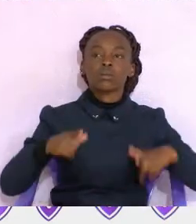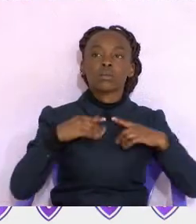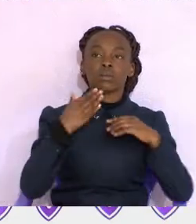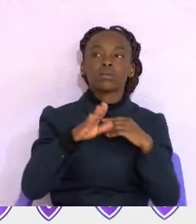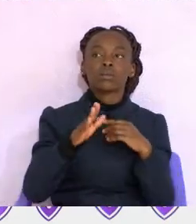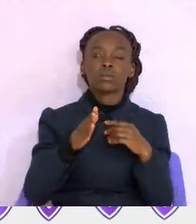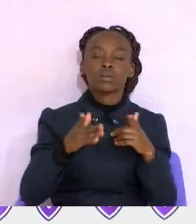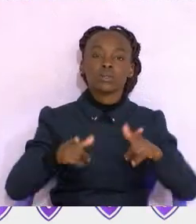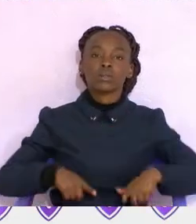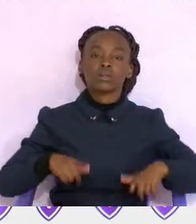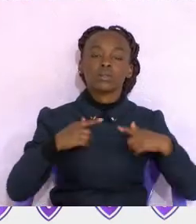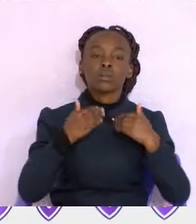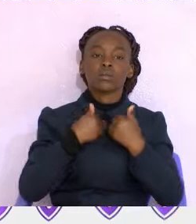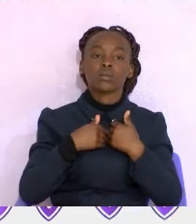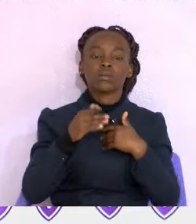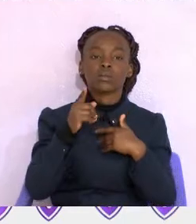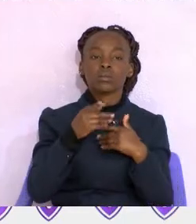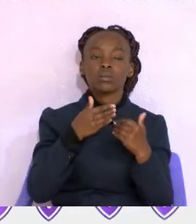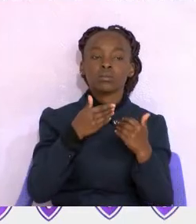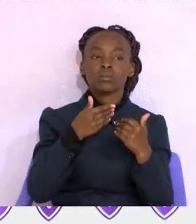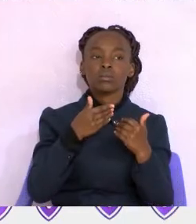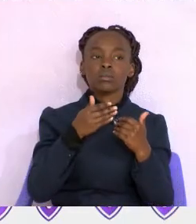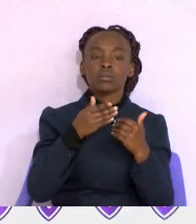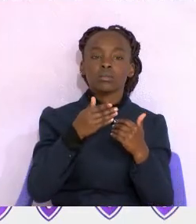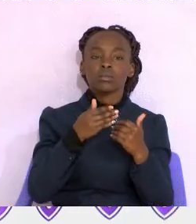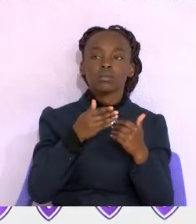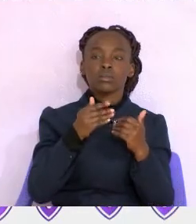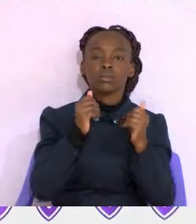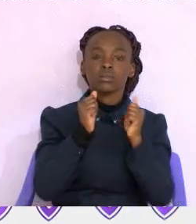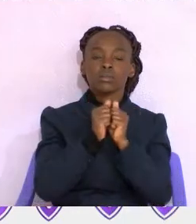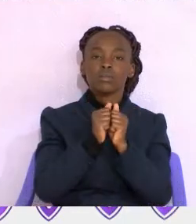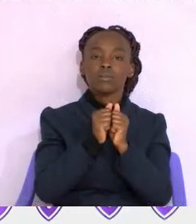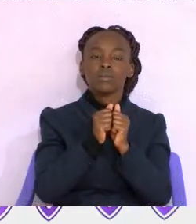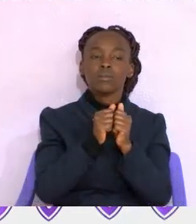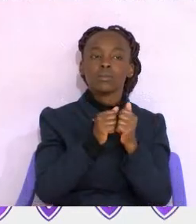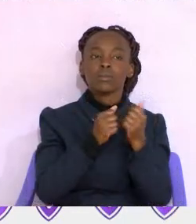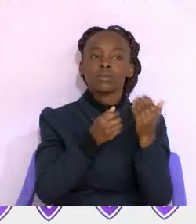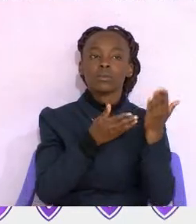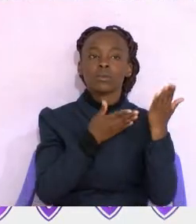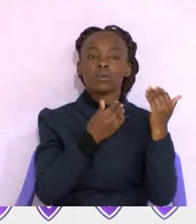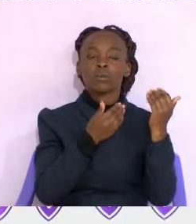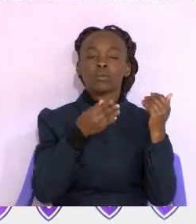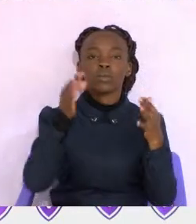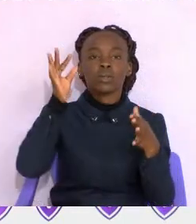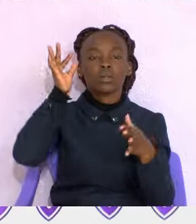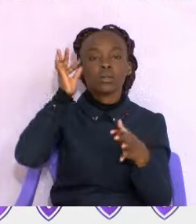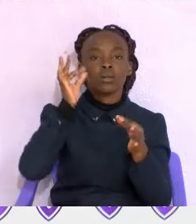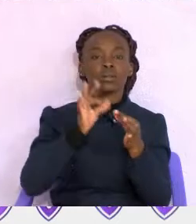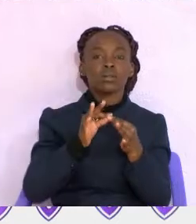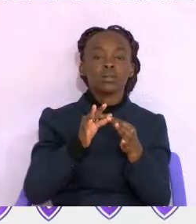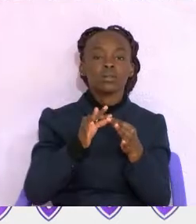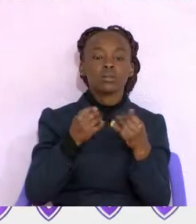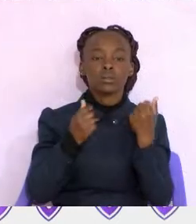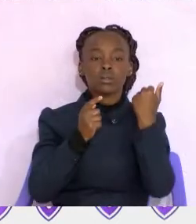na tumaini, ukiwa unajua Mungu yuko. Na nimesema wapendwa, imani inajaribiwa sana kwa